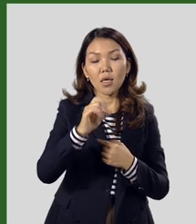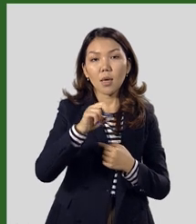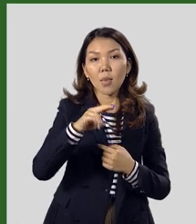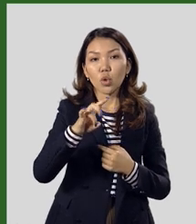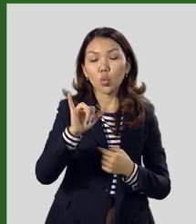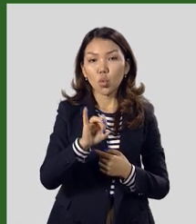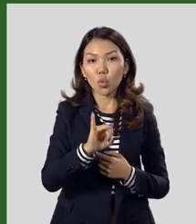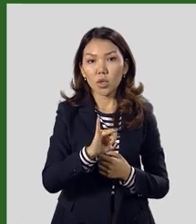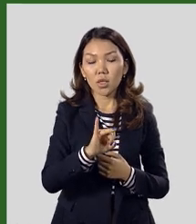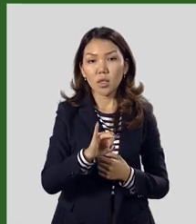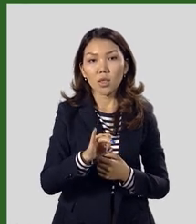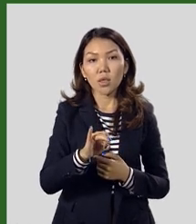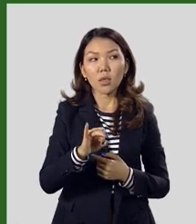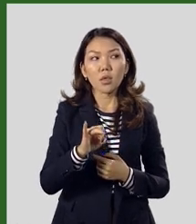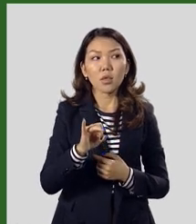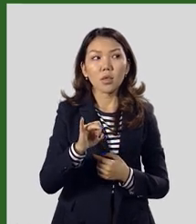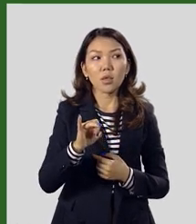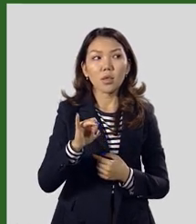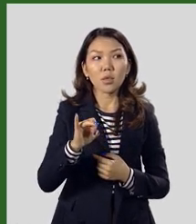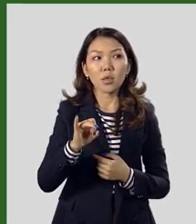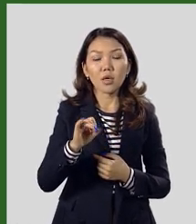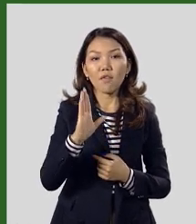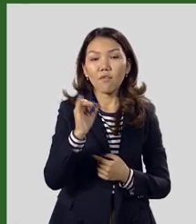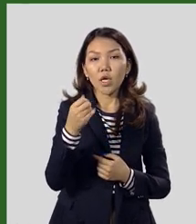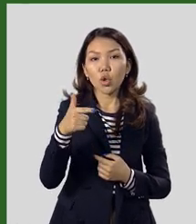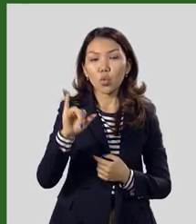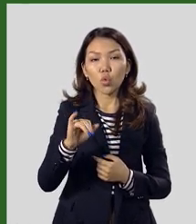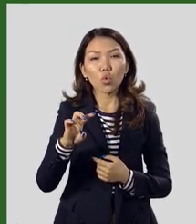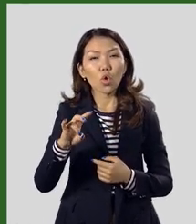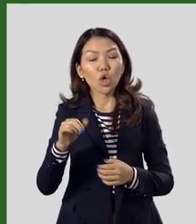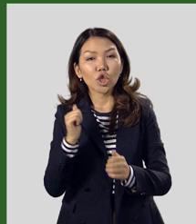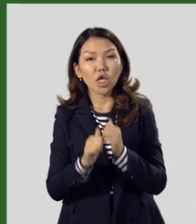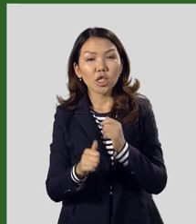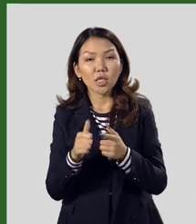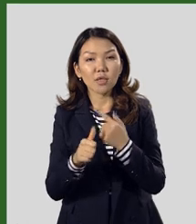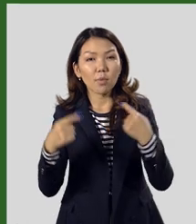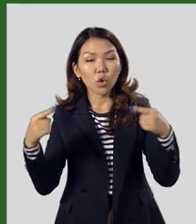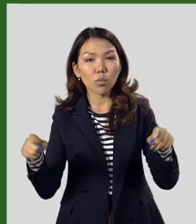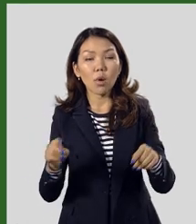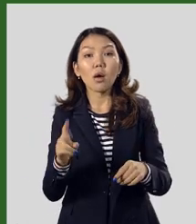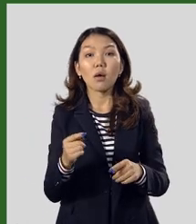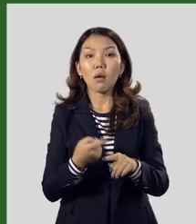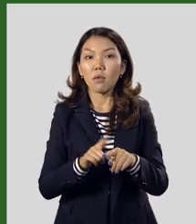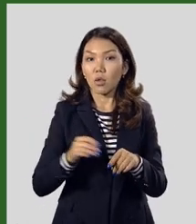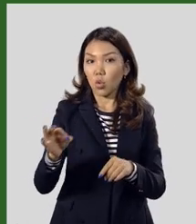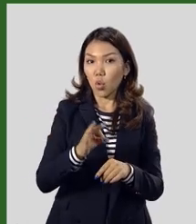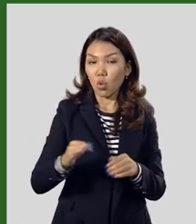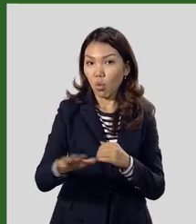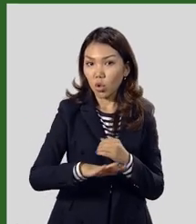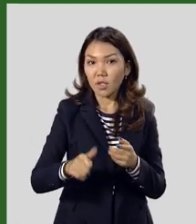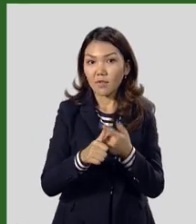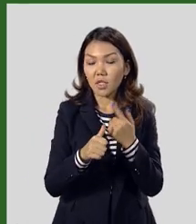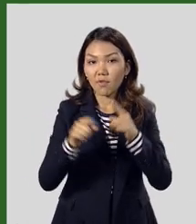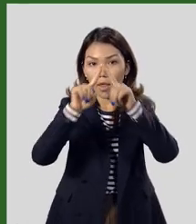Вайгу, но чаще его обозначают другим названием. Как называют этот остров на